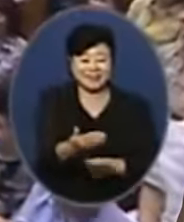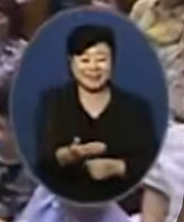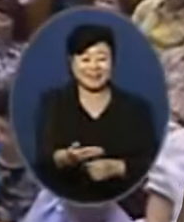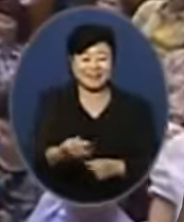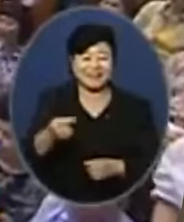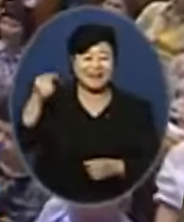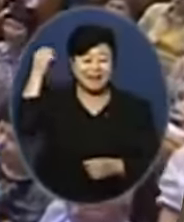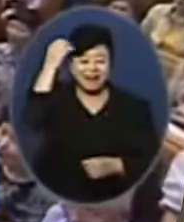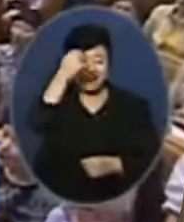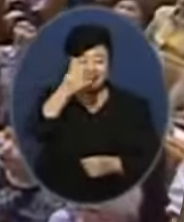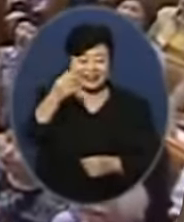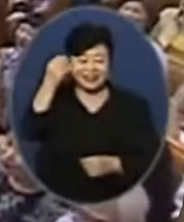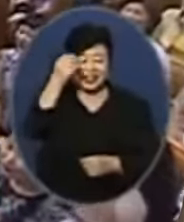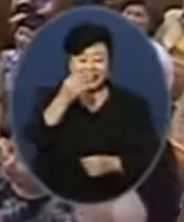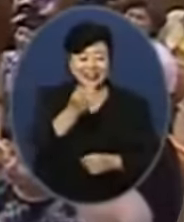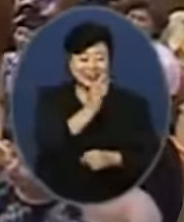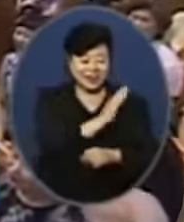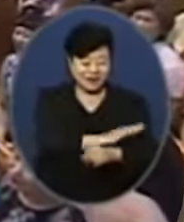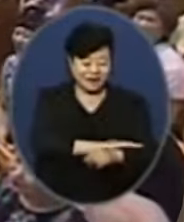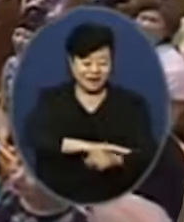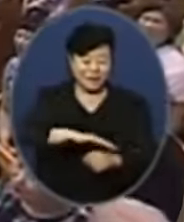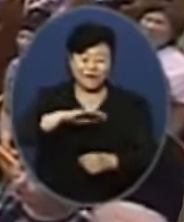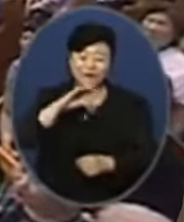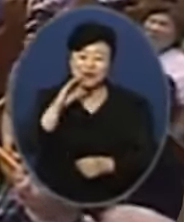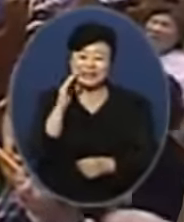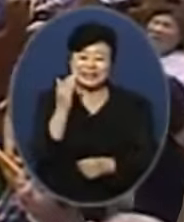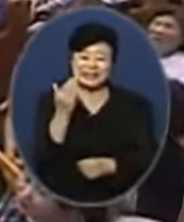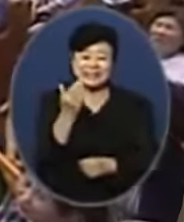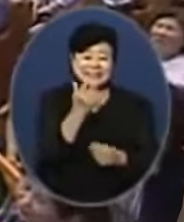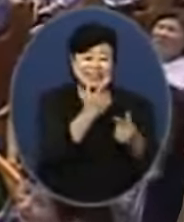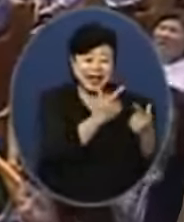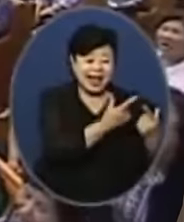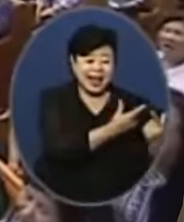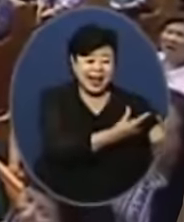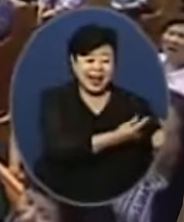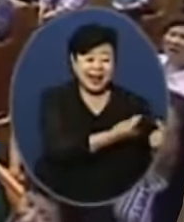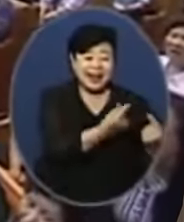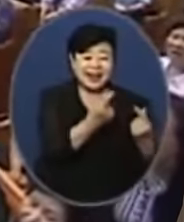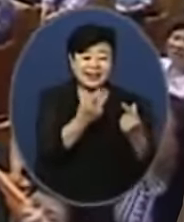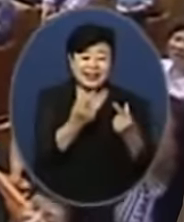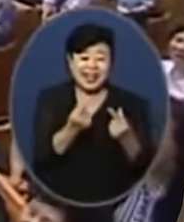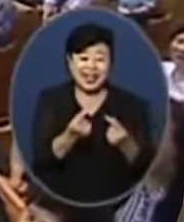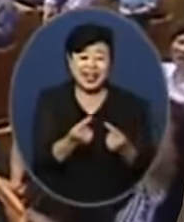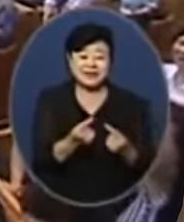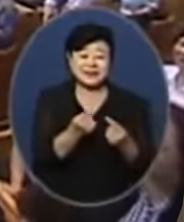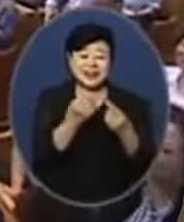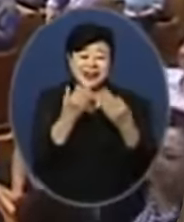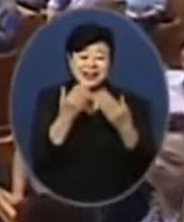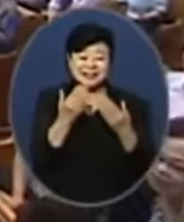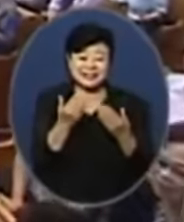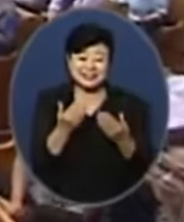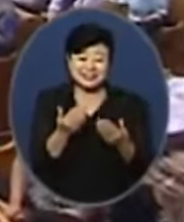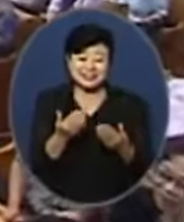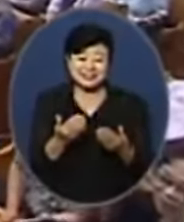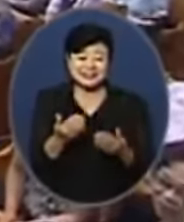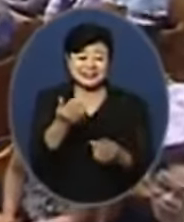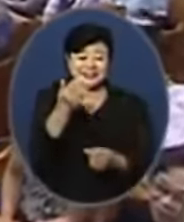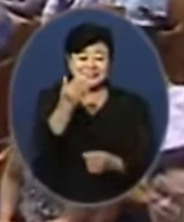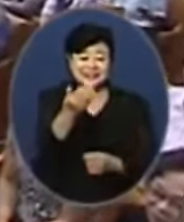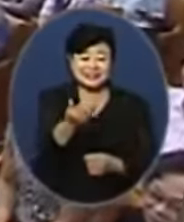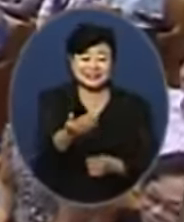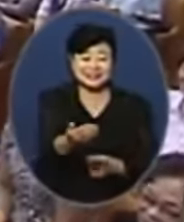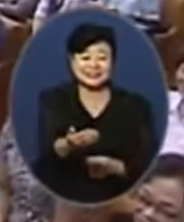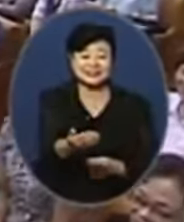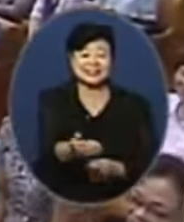자여, 내 영혼이 잘 된 같이